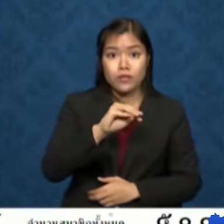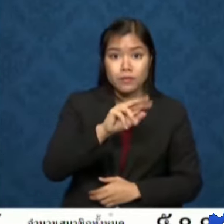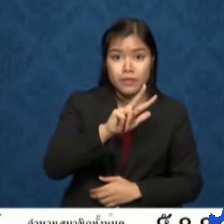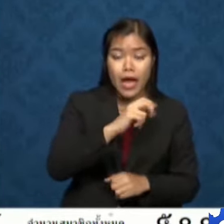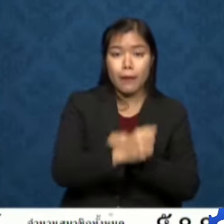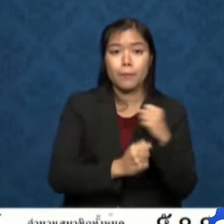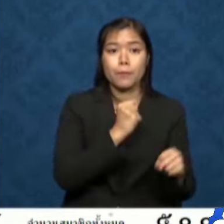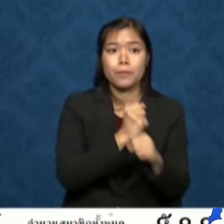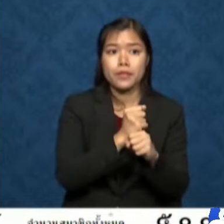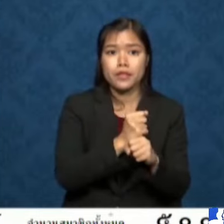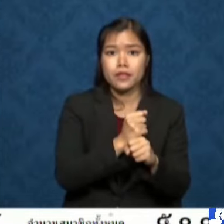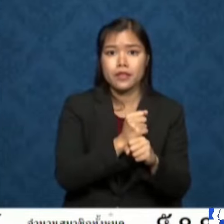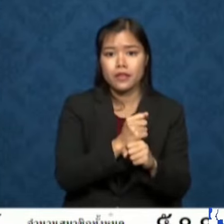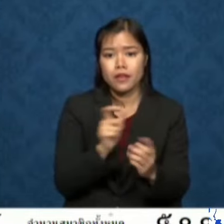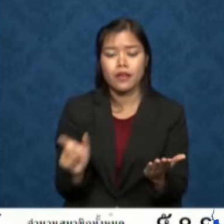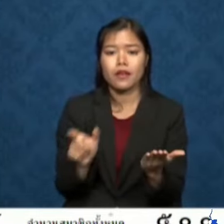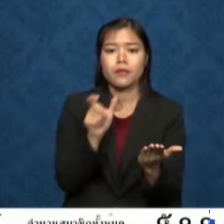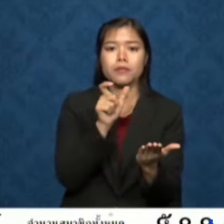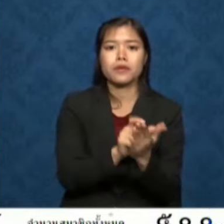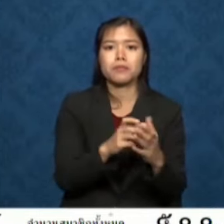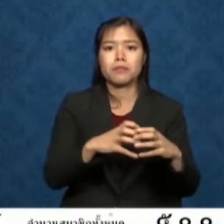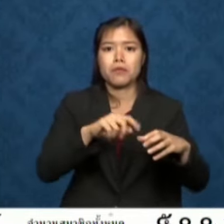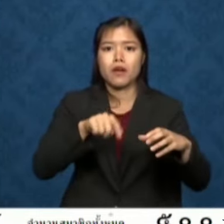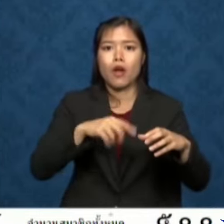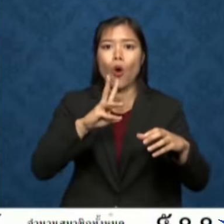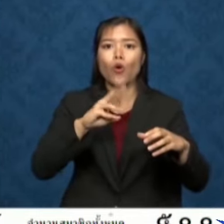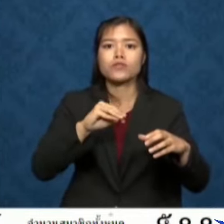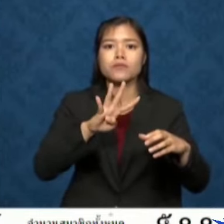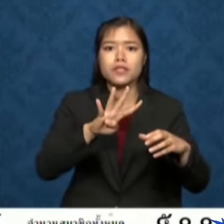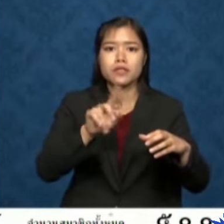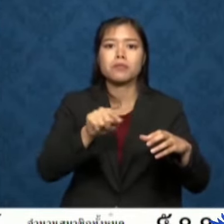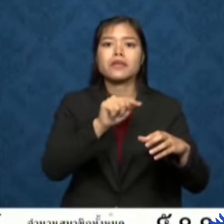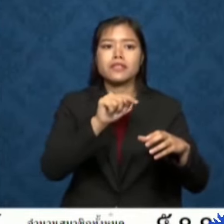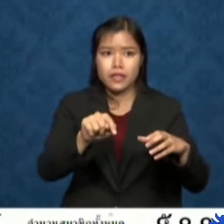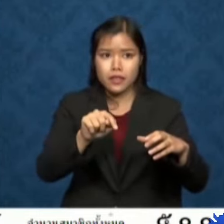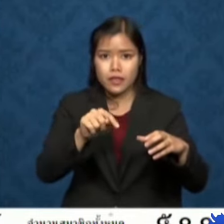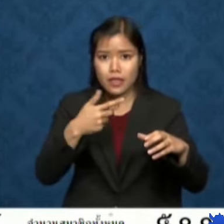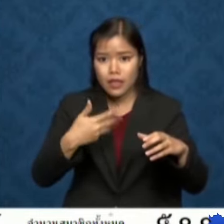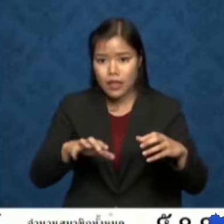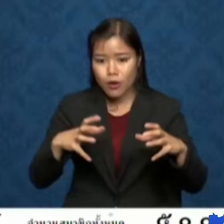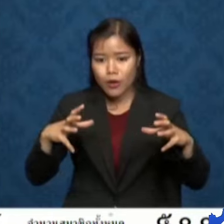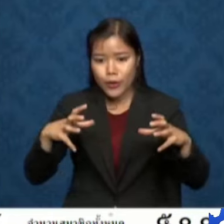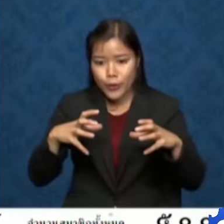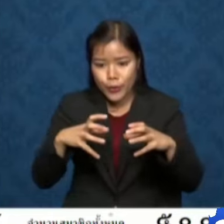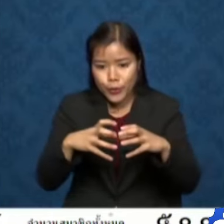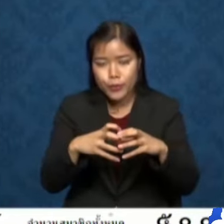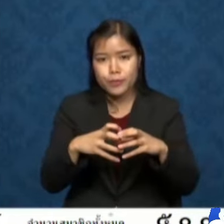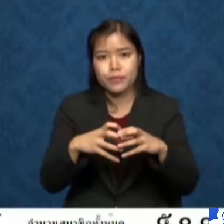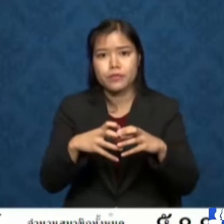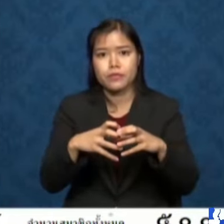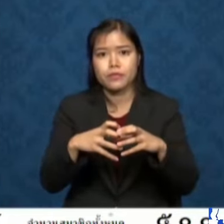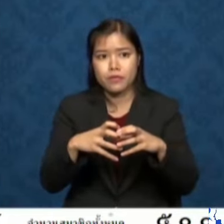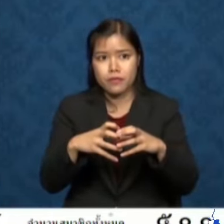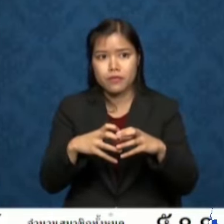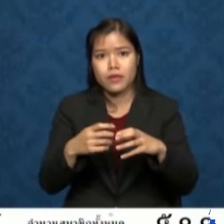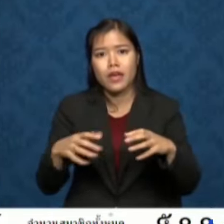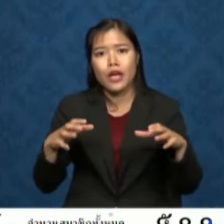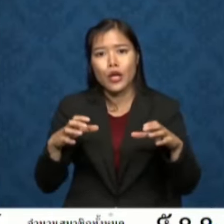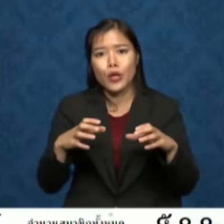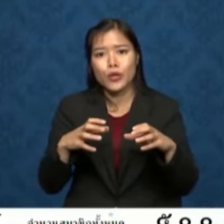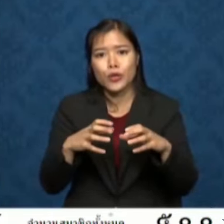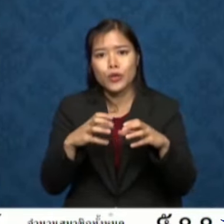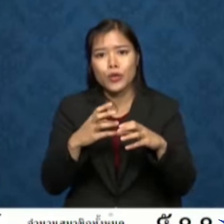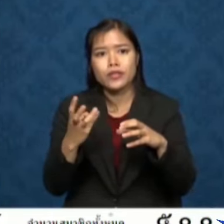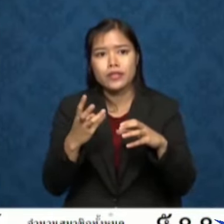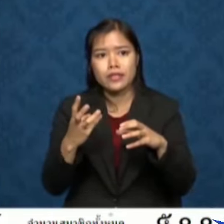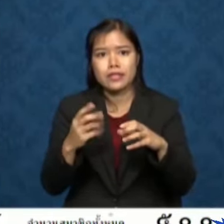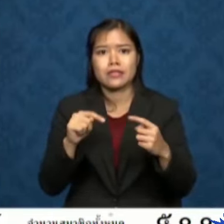เอกประยุทธ์ก็บรรจุอัตรากำลังพลในอัตราร้อยละ 64ครับและการลดอัตรากำลังพลในอัตราที่ต้วมเตี้ยมแบบนี้ไม่